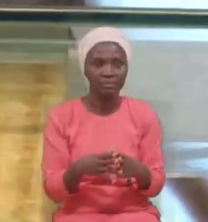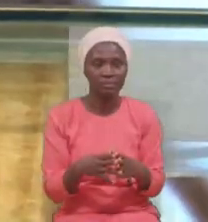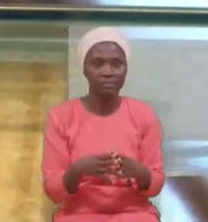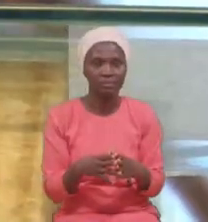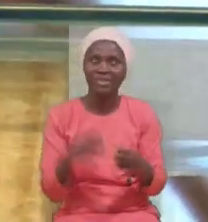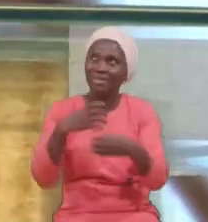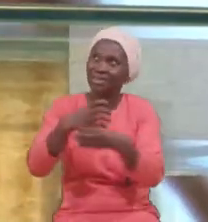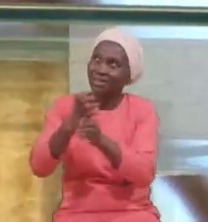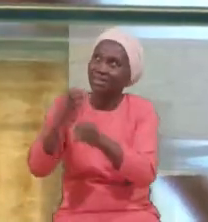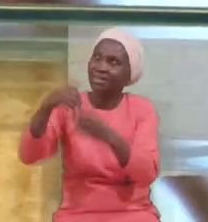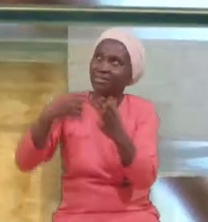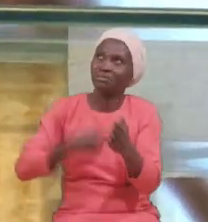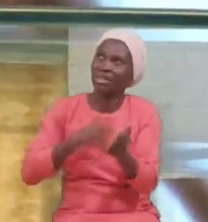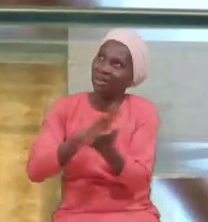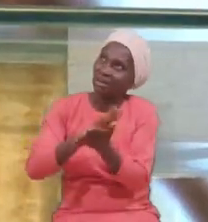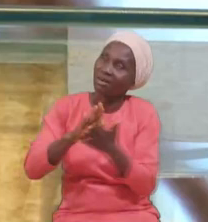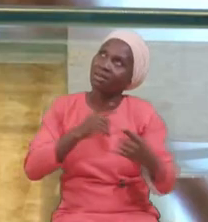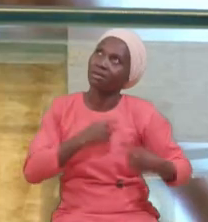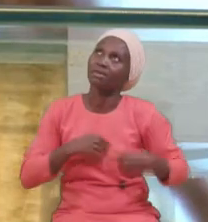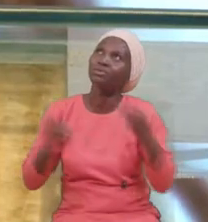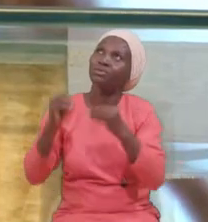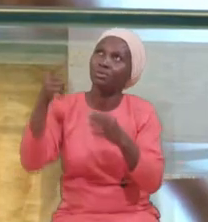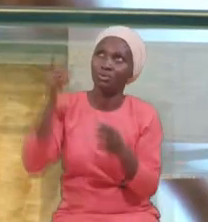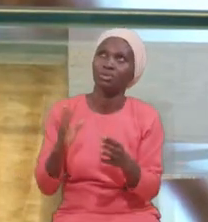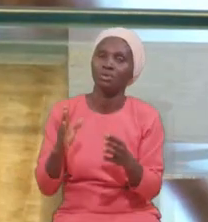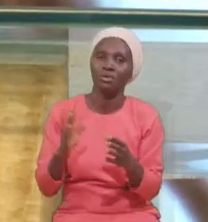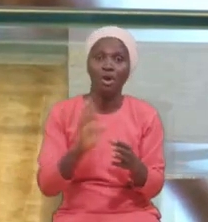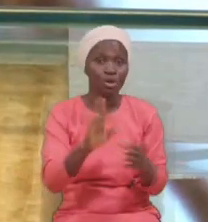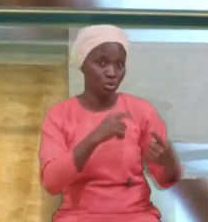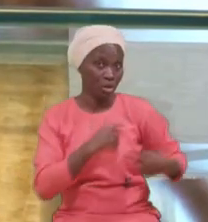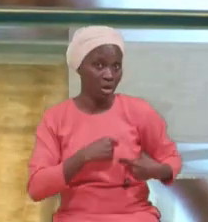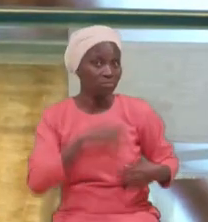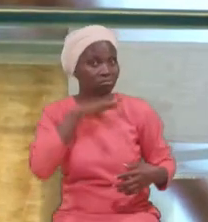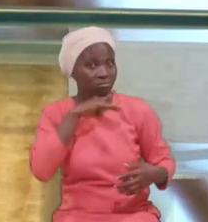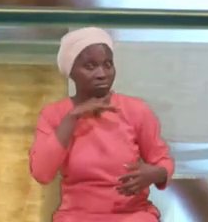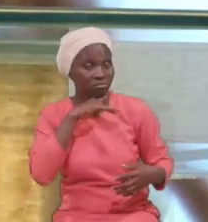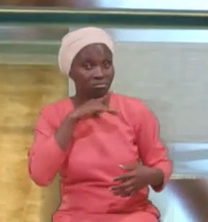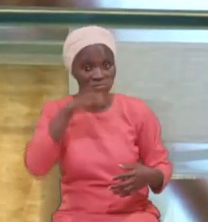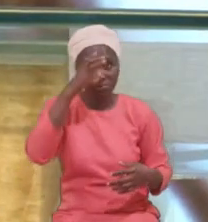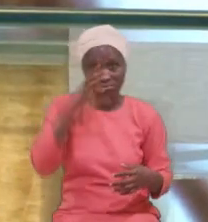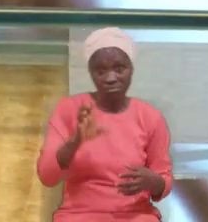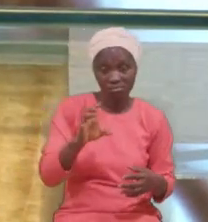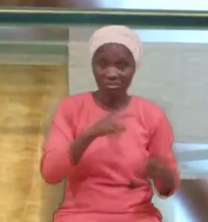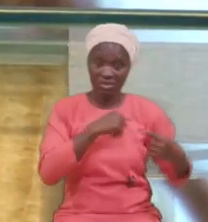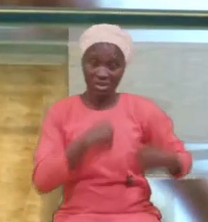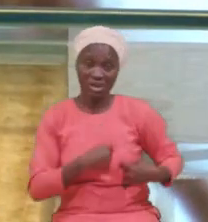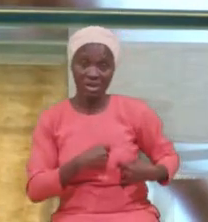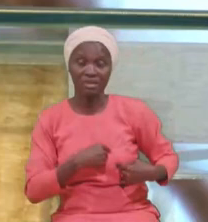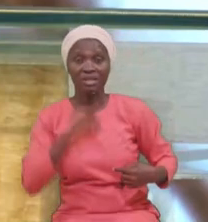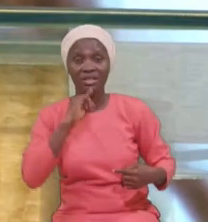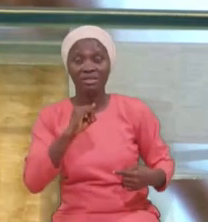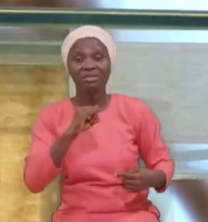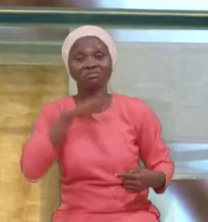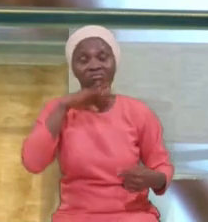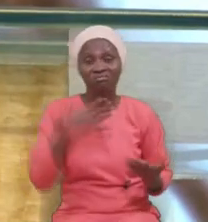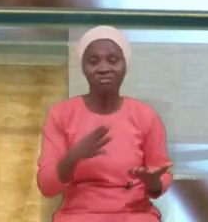Ô Dieu, crée en moi un cœur pur. Le cœur est impur, le cœur est souillé, le